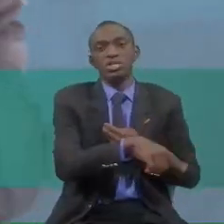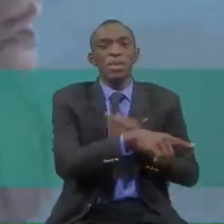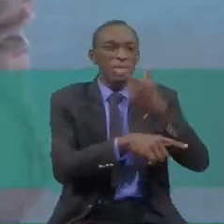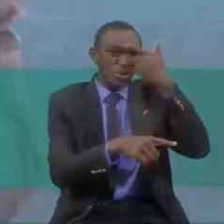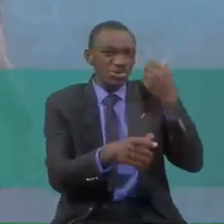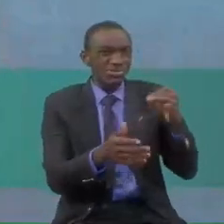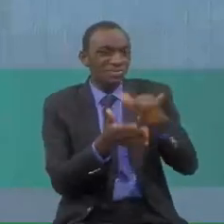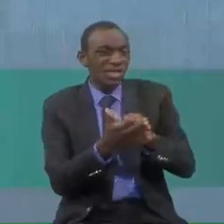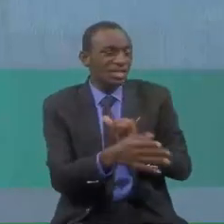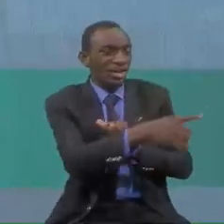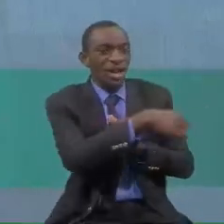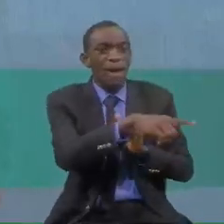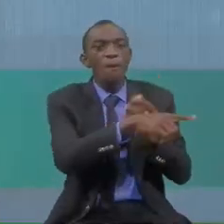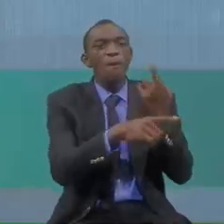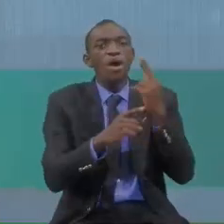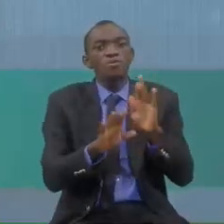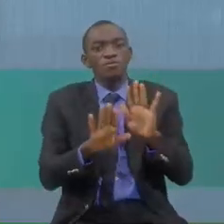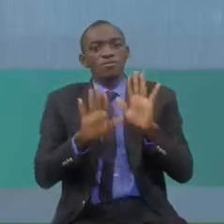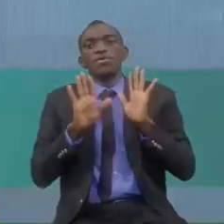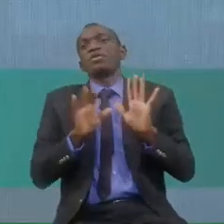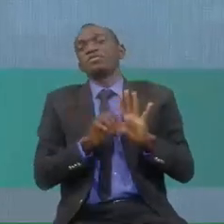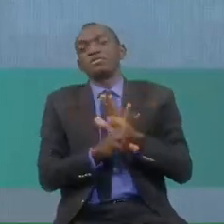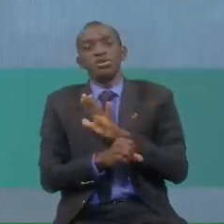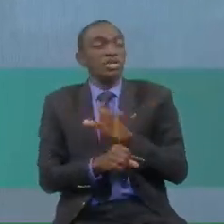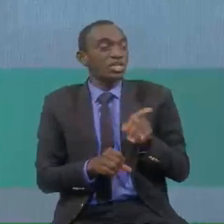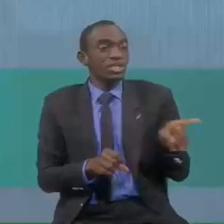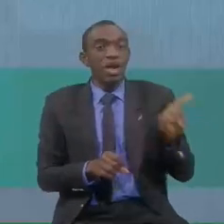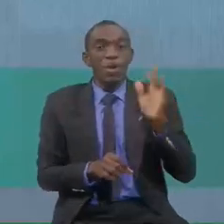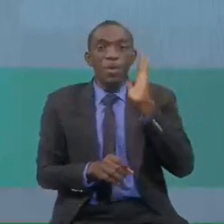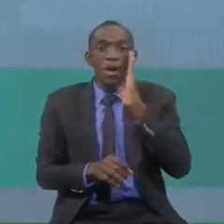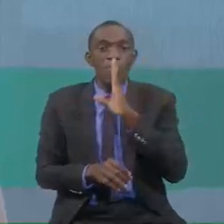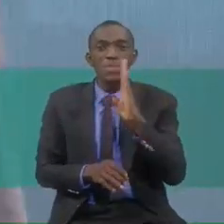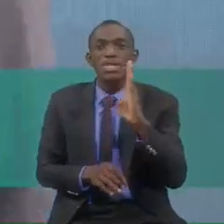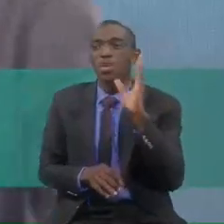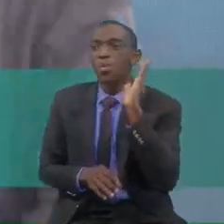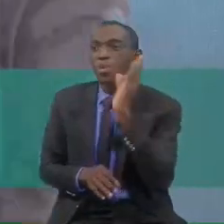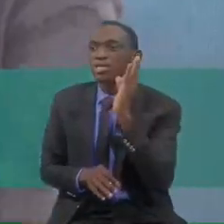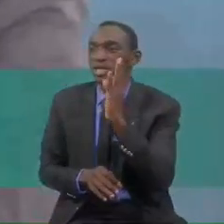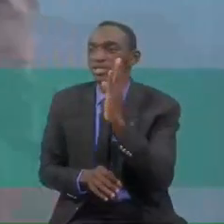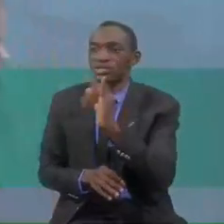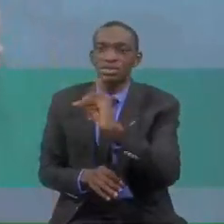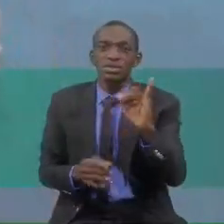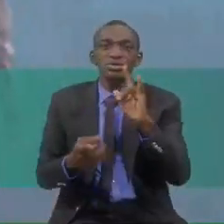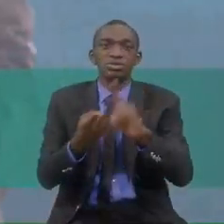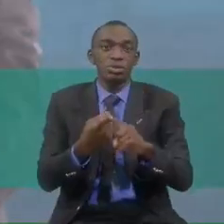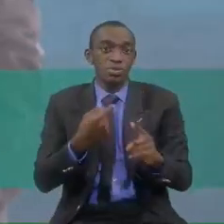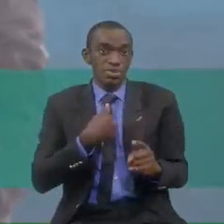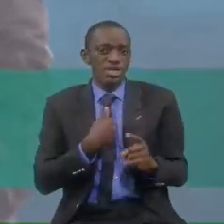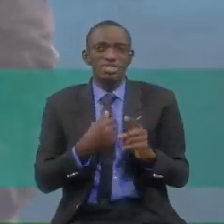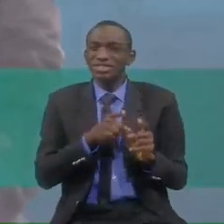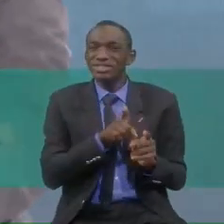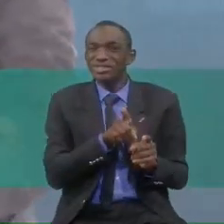étaient apeurés. Et que vous, monsieur, vous serez mes témoins. Ils n'ont pas pu témoigner jusqu'à ce que